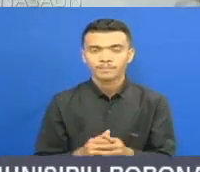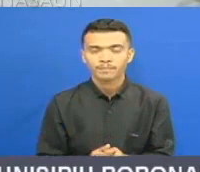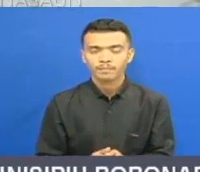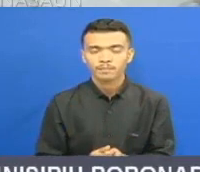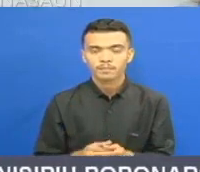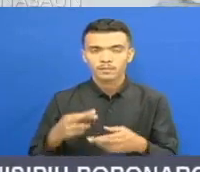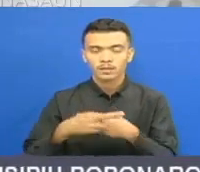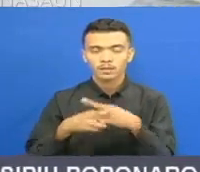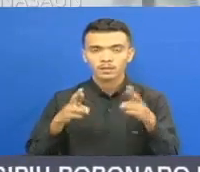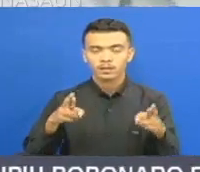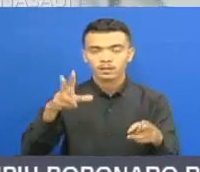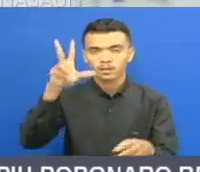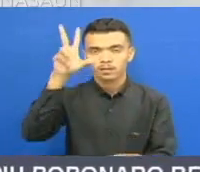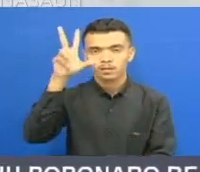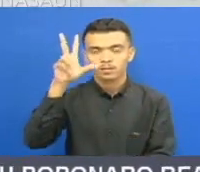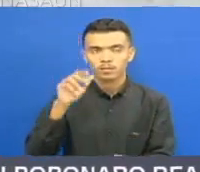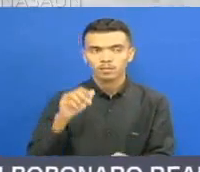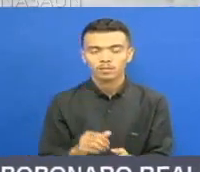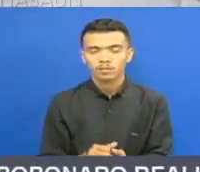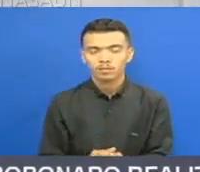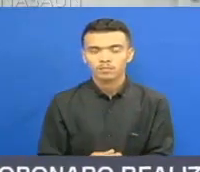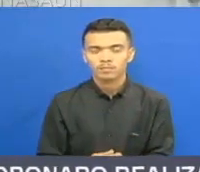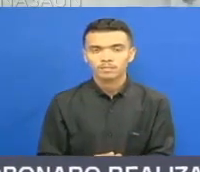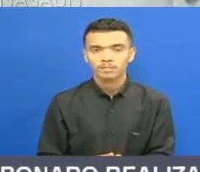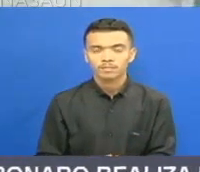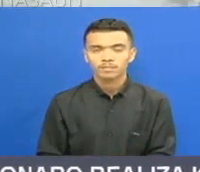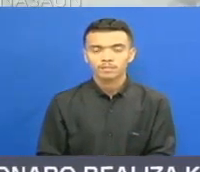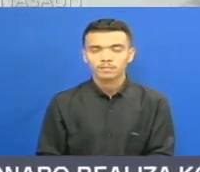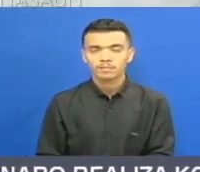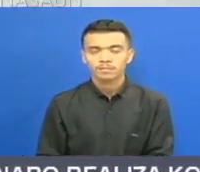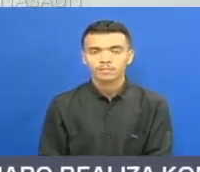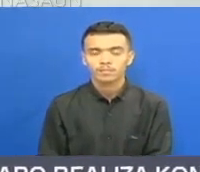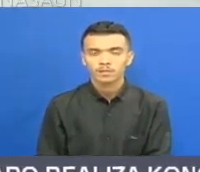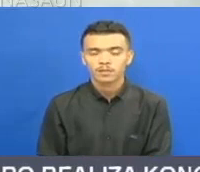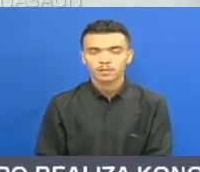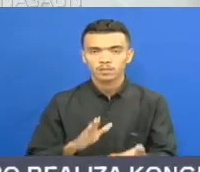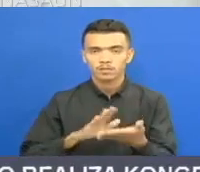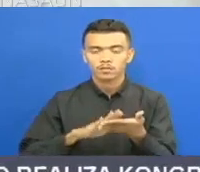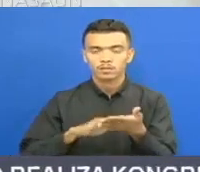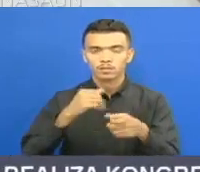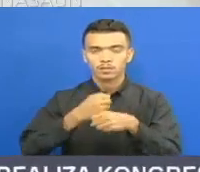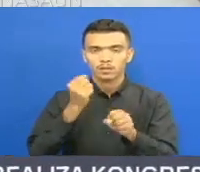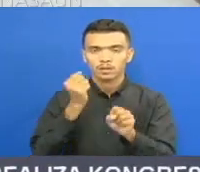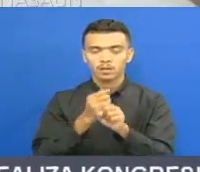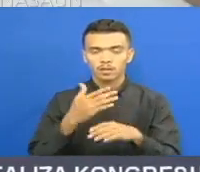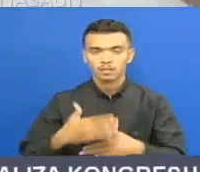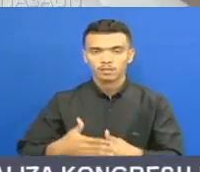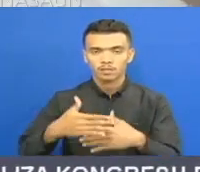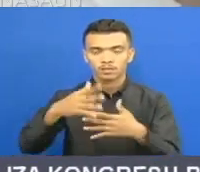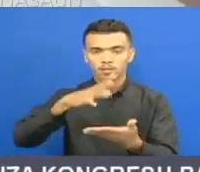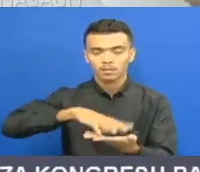sala tulu lebih maka hori kesor sehingga hori halau prosesu apu jajan